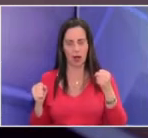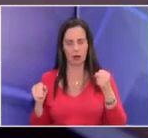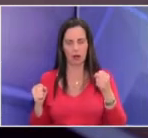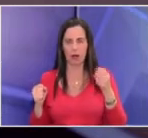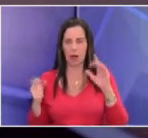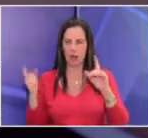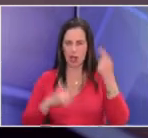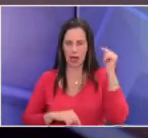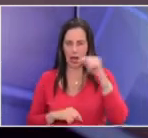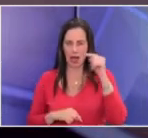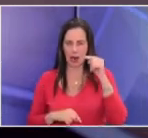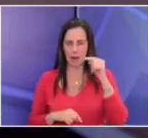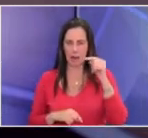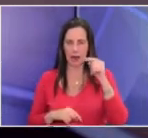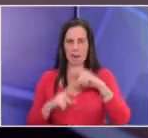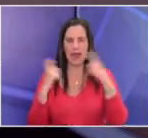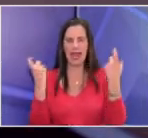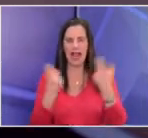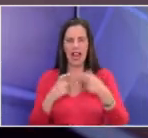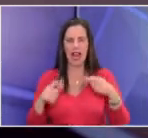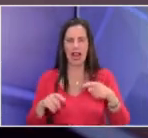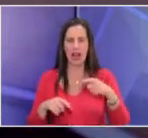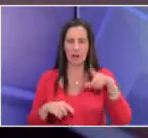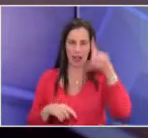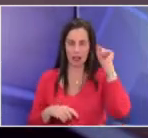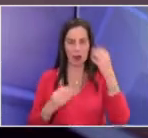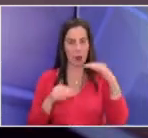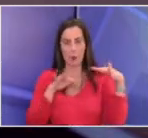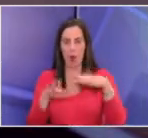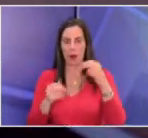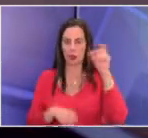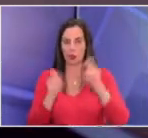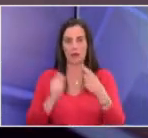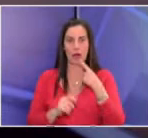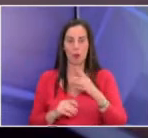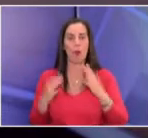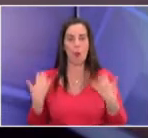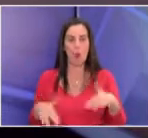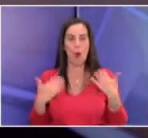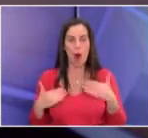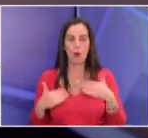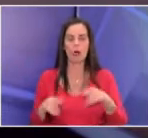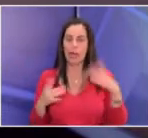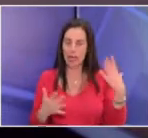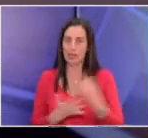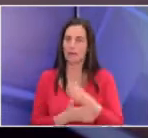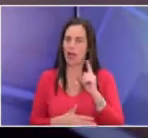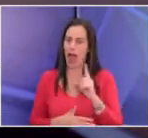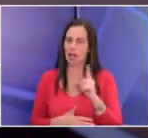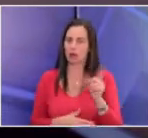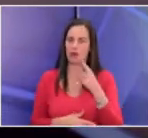שעבדו ביחץ, אמצעי תקשורת, כולם התגייסו. אותו מקרה. אותו מקרה.